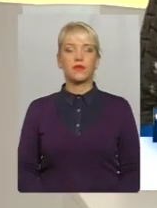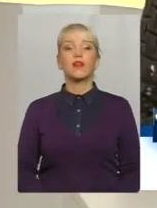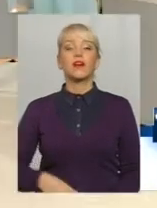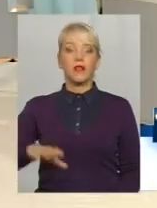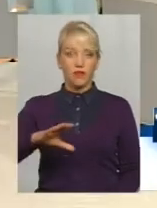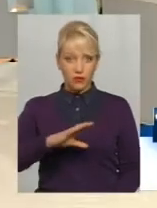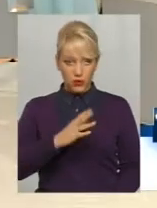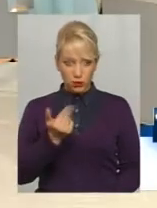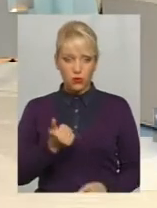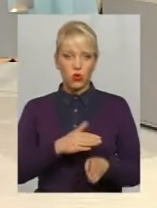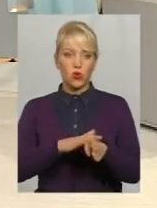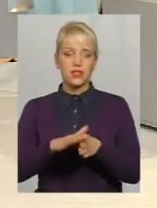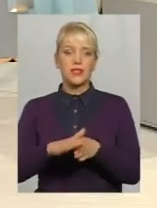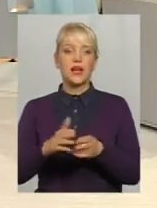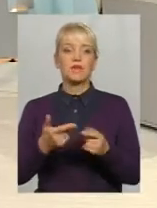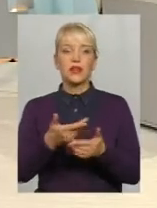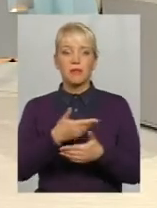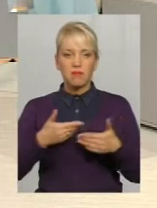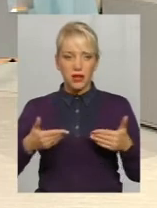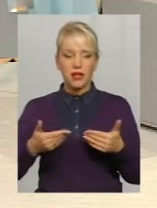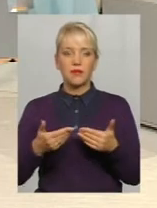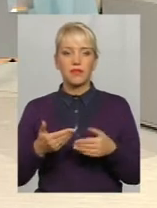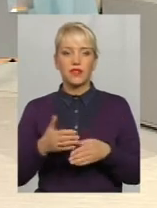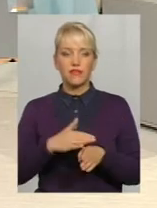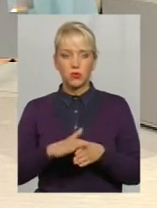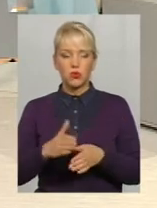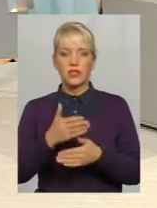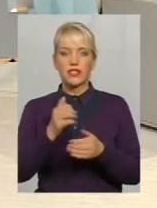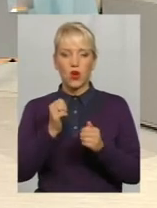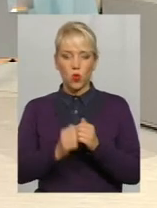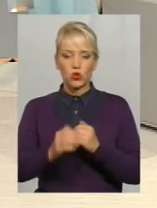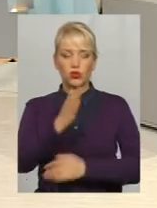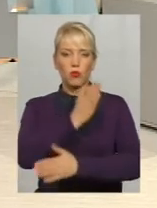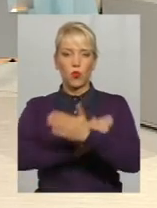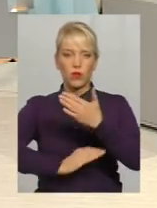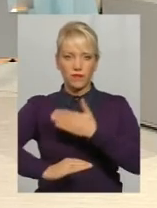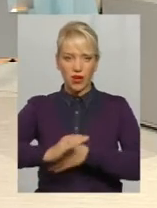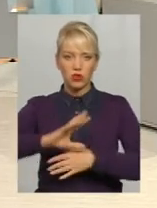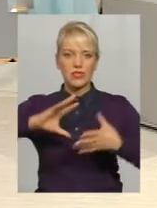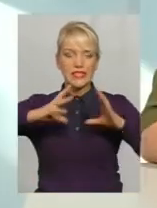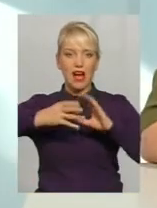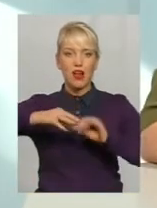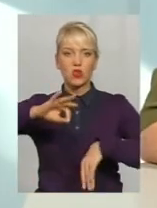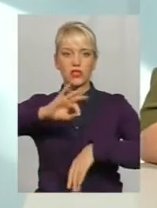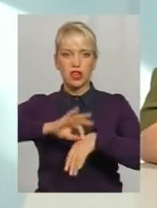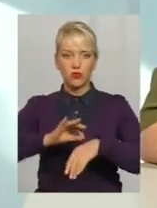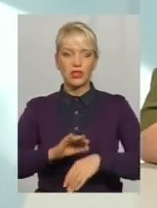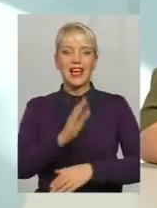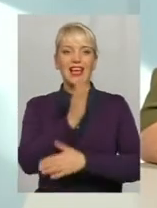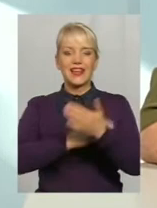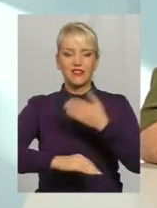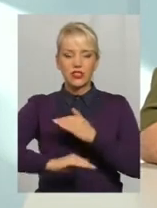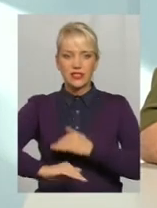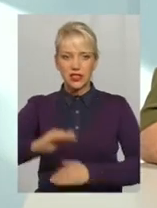Відбулося. Практично ми маємо, відбулося. Кожному інваліду загального захворювання, інваліду дитинства